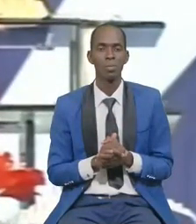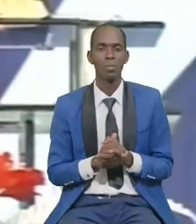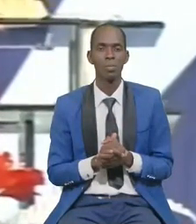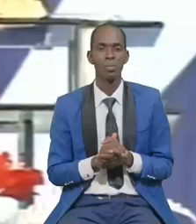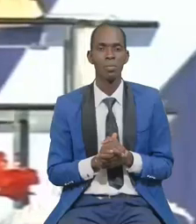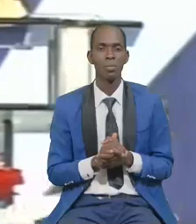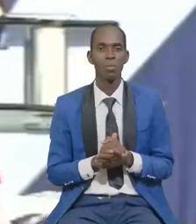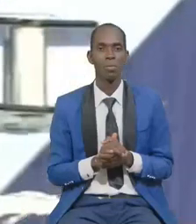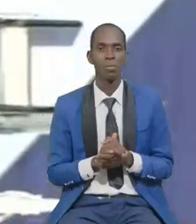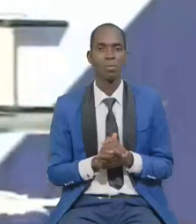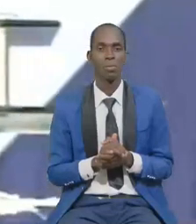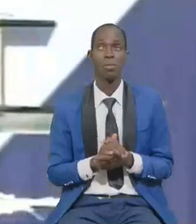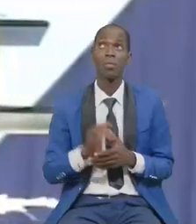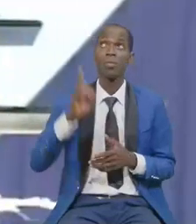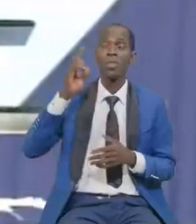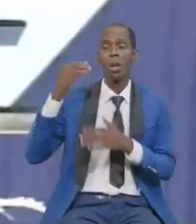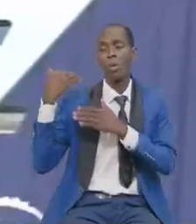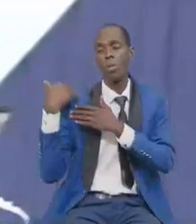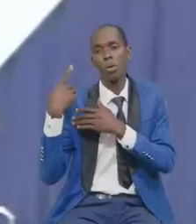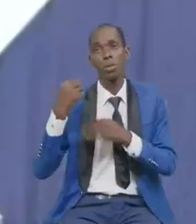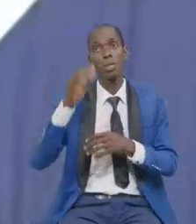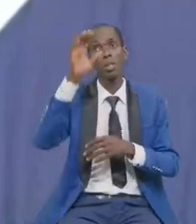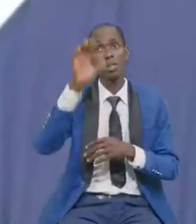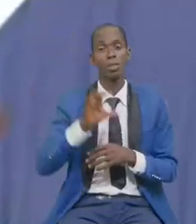Il a porté la croix pour toi.